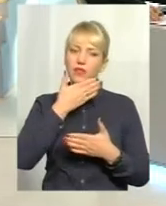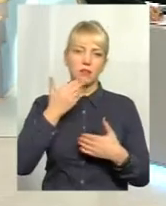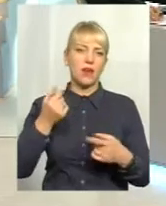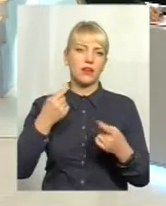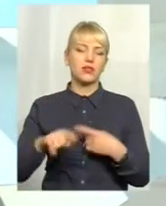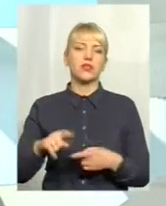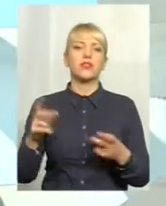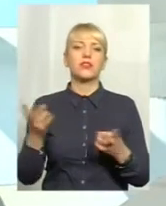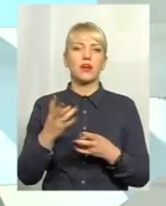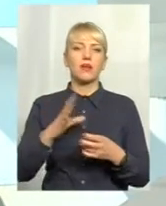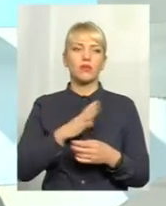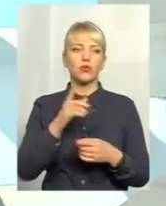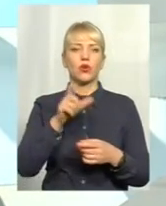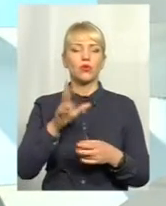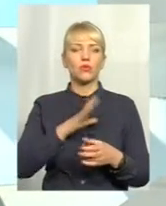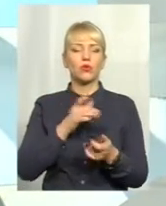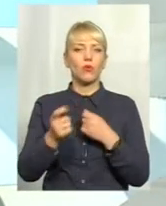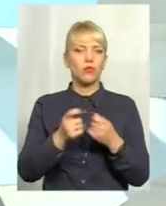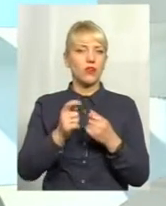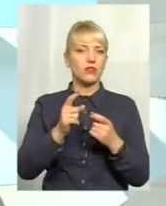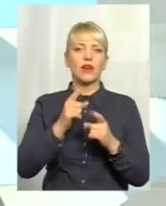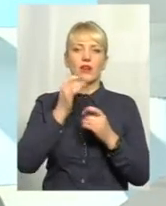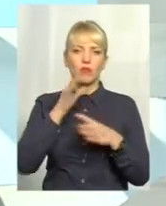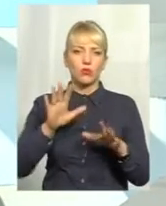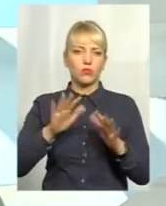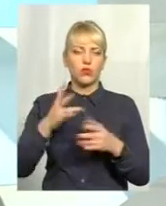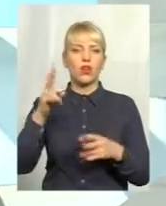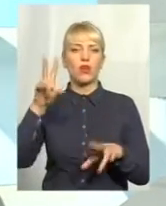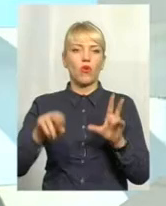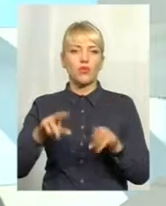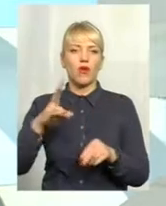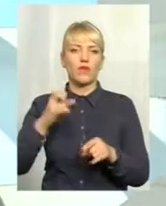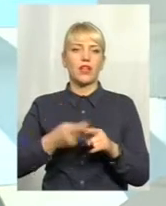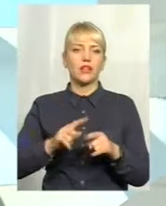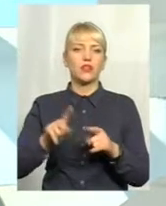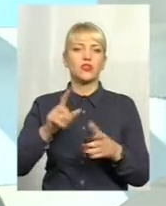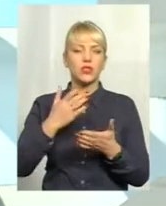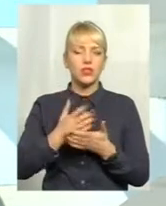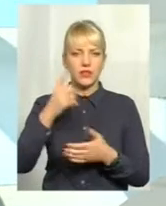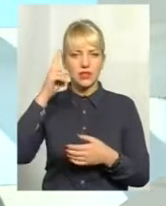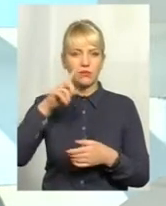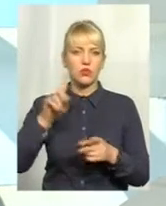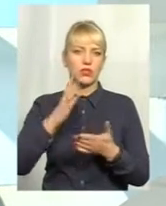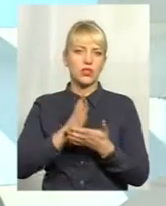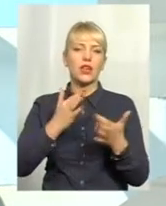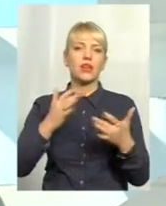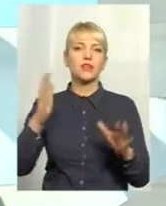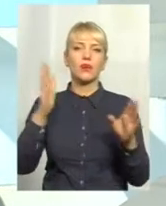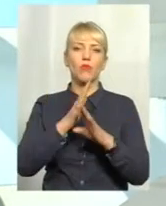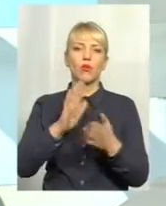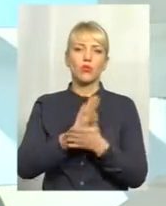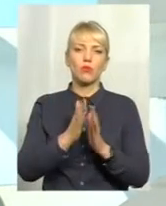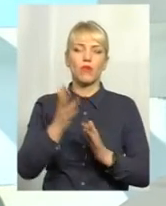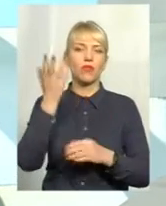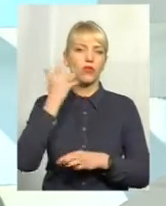треба бути в будь-якому випадку людям обережнішими. Чому? Тому що розраховувати на те, що, ну, є різні погодні умови, наприклад, коли сніг